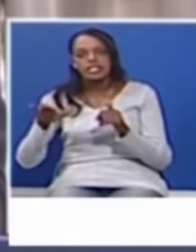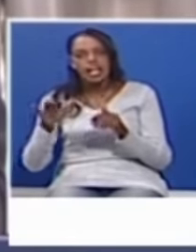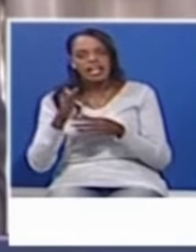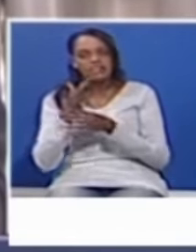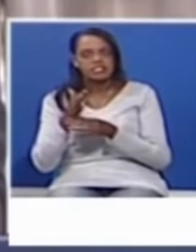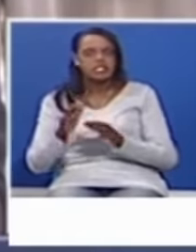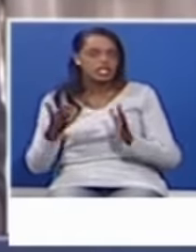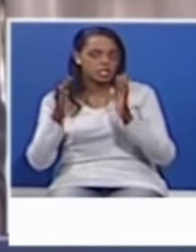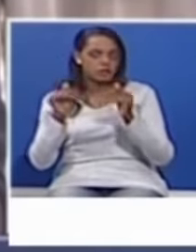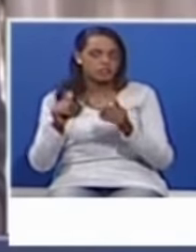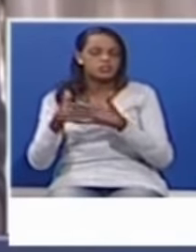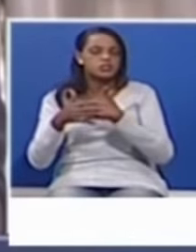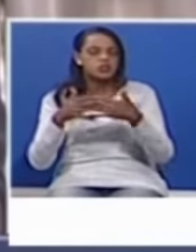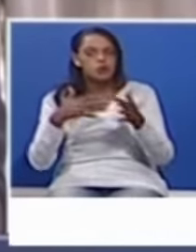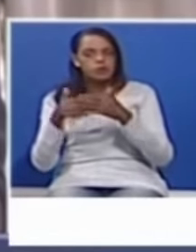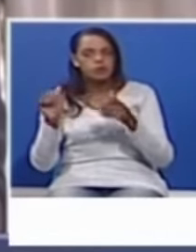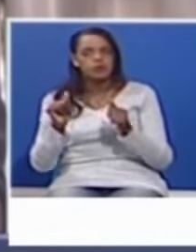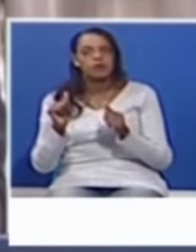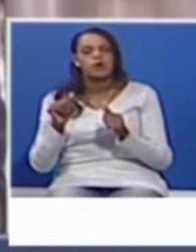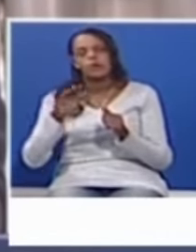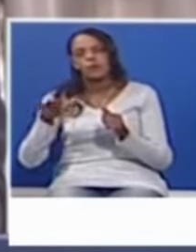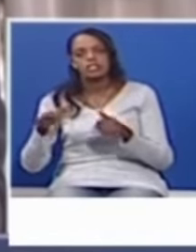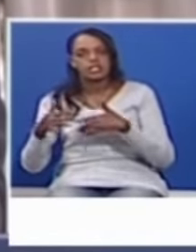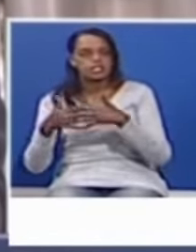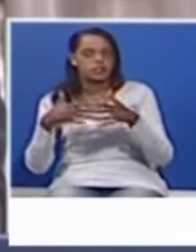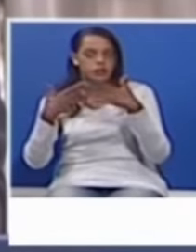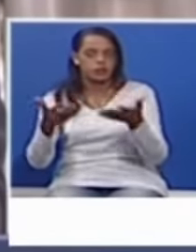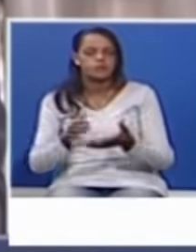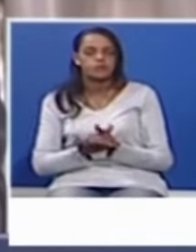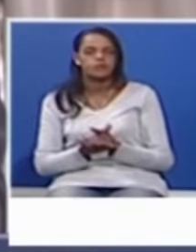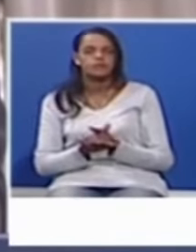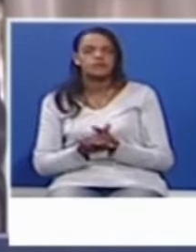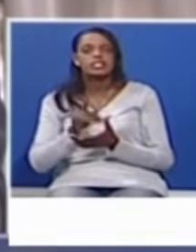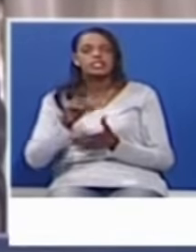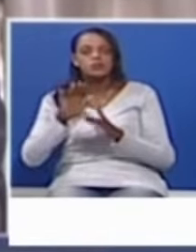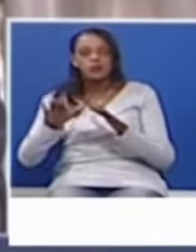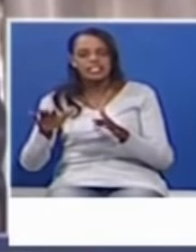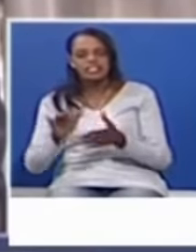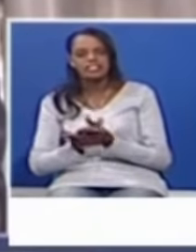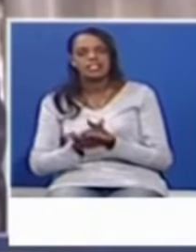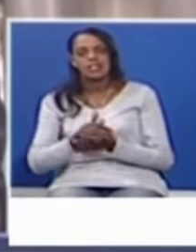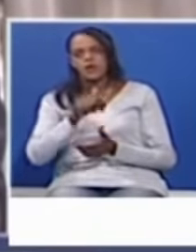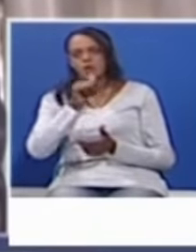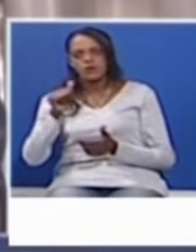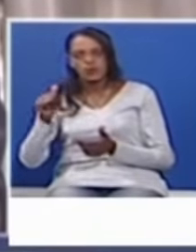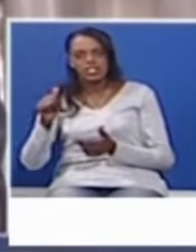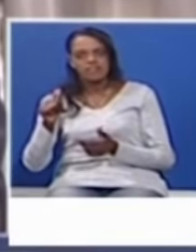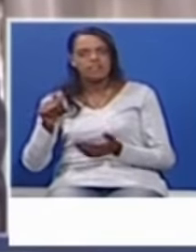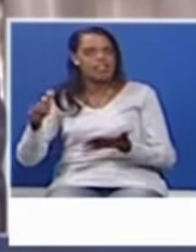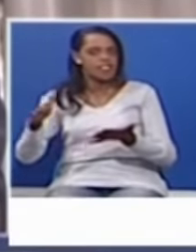عنا بابرتن زتساتفو عدلات إيسا يتغايدو زي عدلات إيسا زي نفسه كفايل حادة